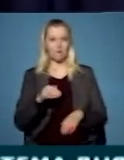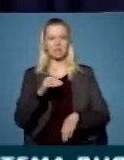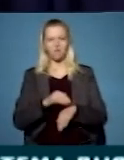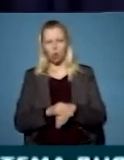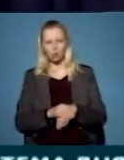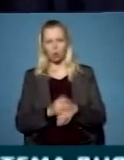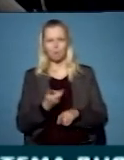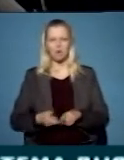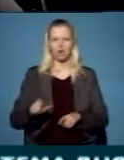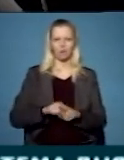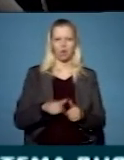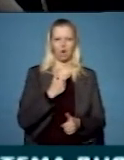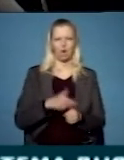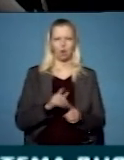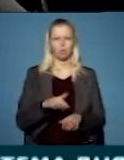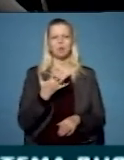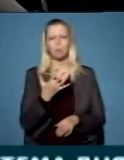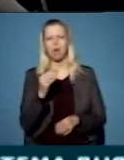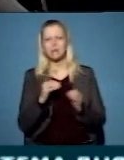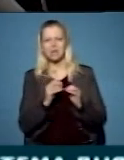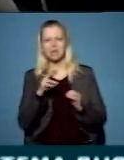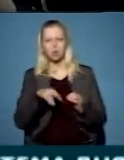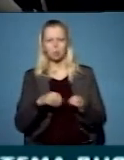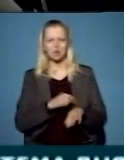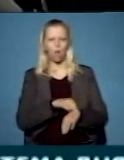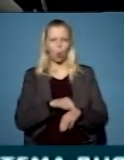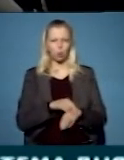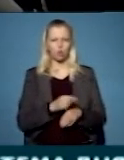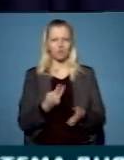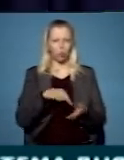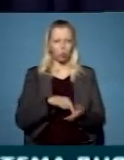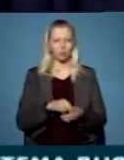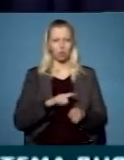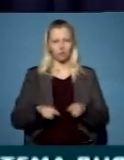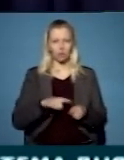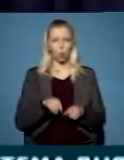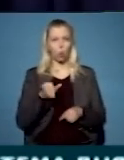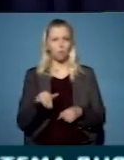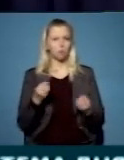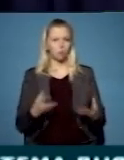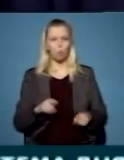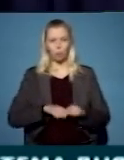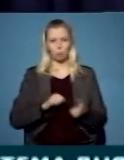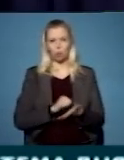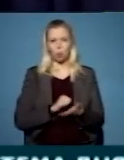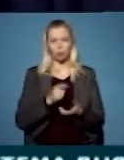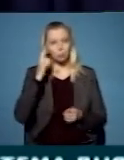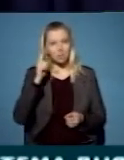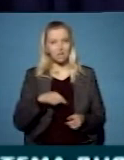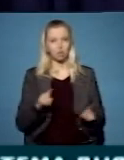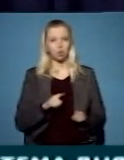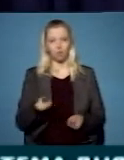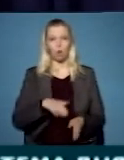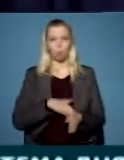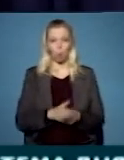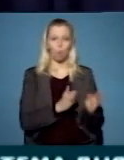там перевищення або на 5-10 кілометрів на годину встановленої швидкості, у вас просто перевірять документи, щоб знати, що